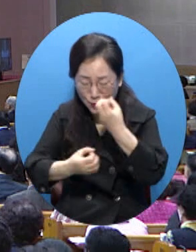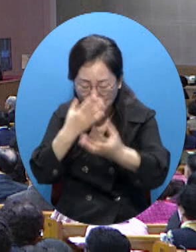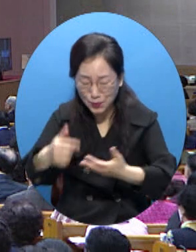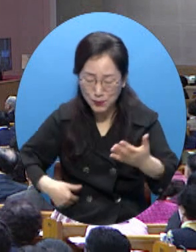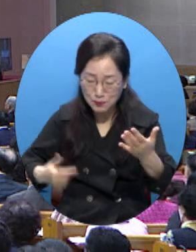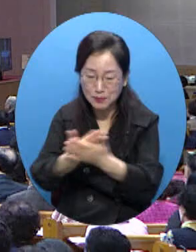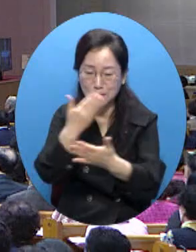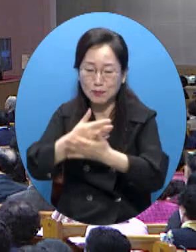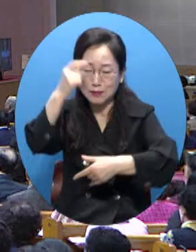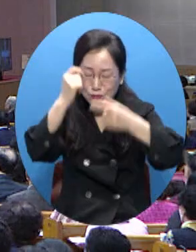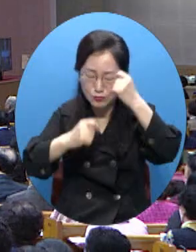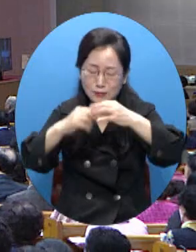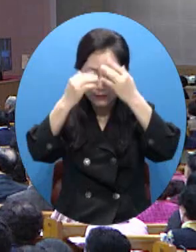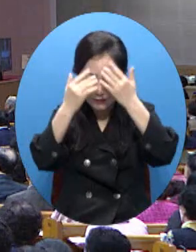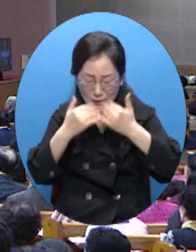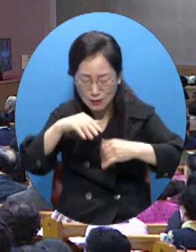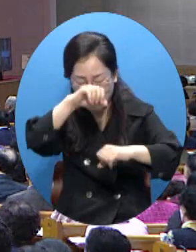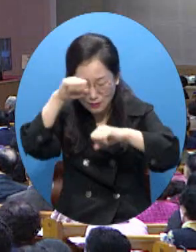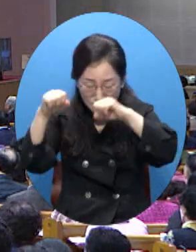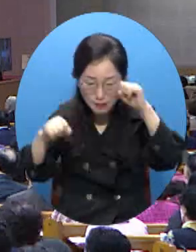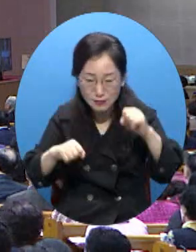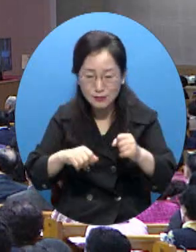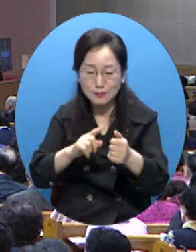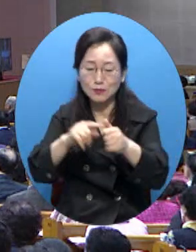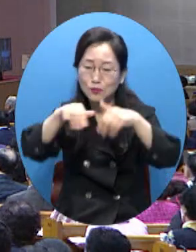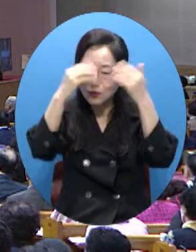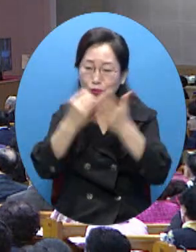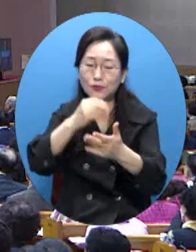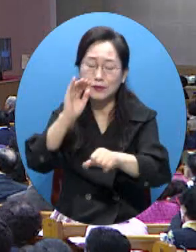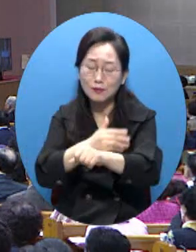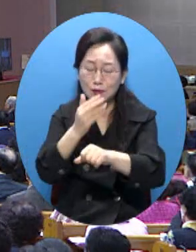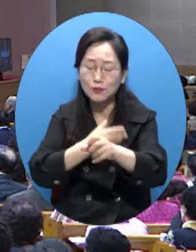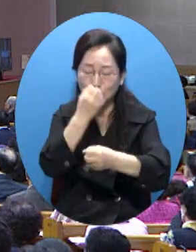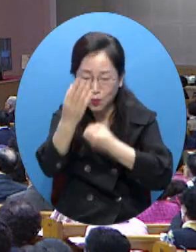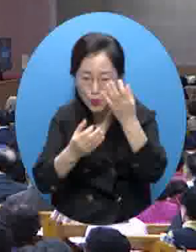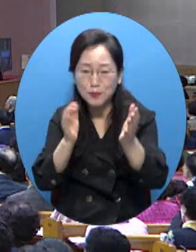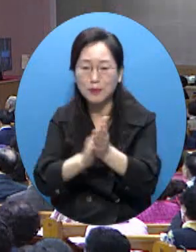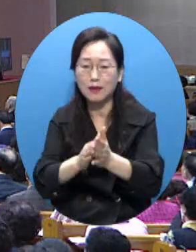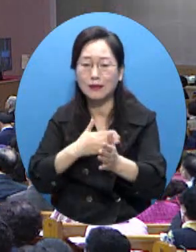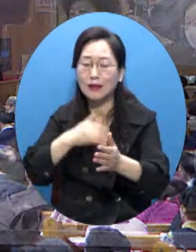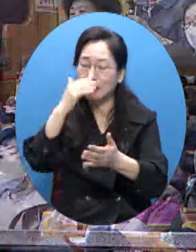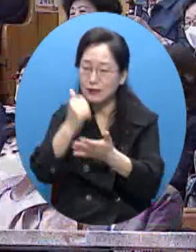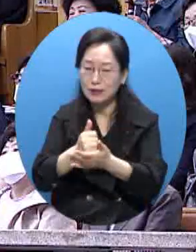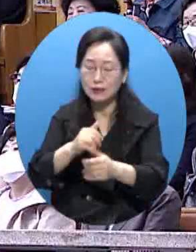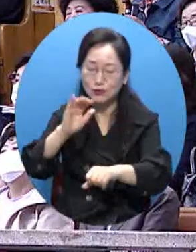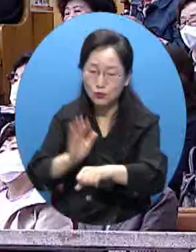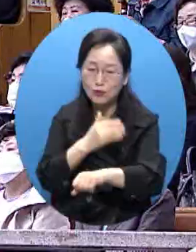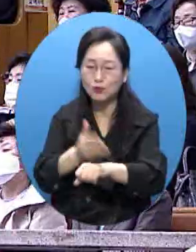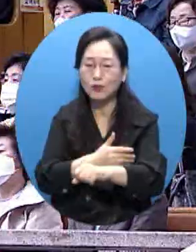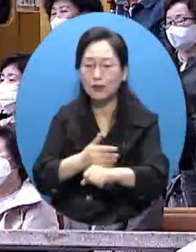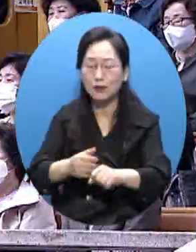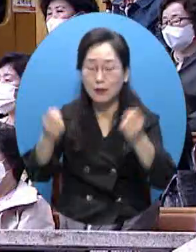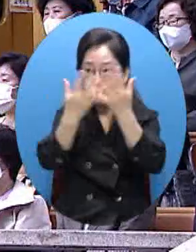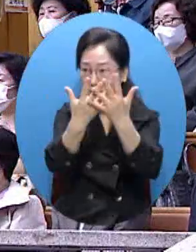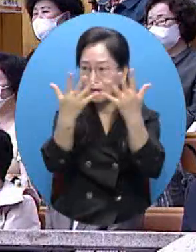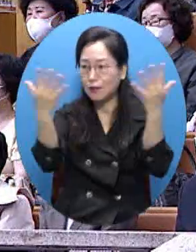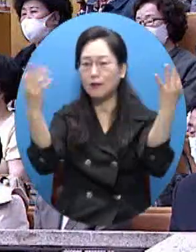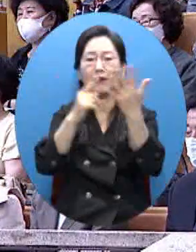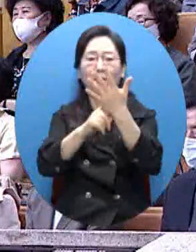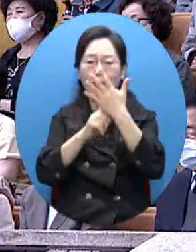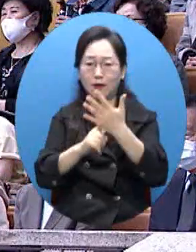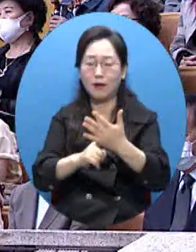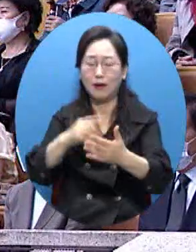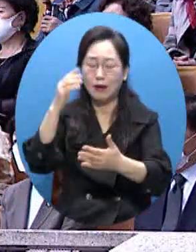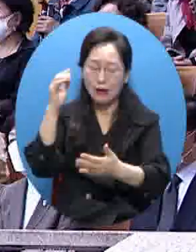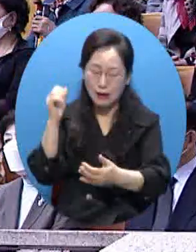앞에 눈물 콧물 쏟으면서 자기의 모든 삶을 고백했습니다. 자기의 잘못한 모든 것이 주반장처럼 쫙 지나갔는데 하나님